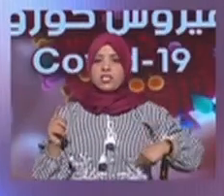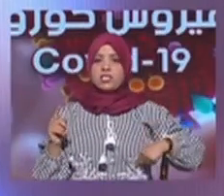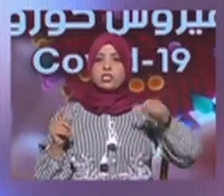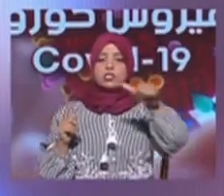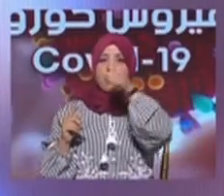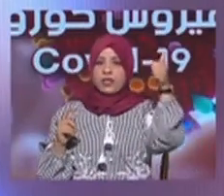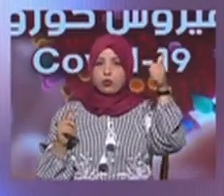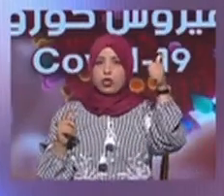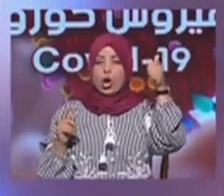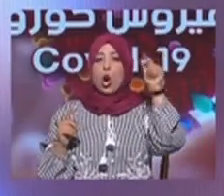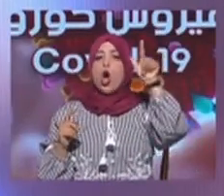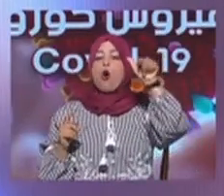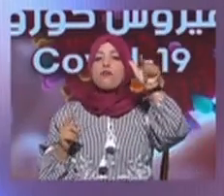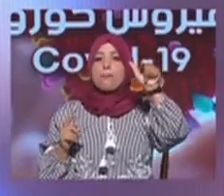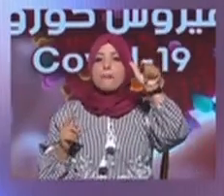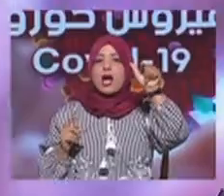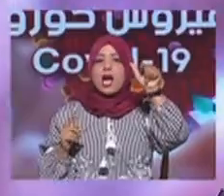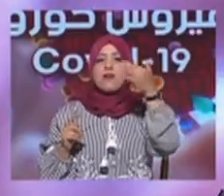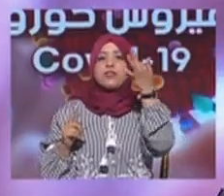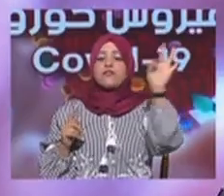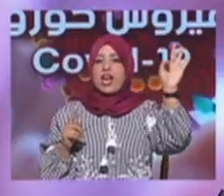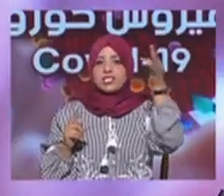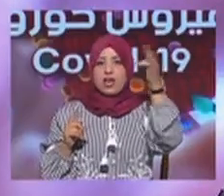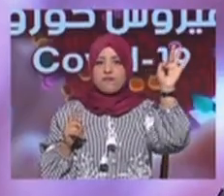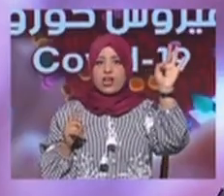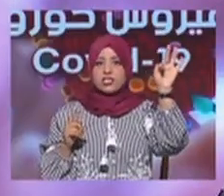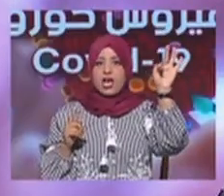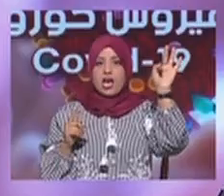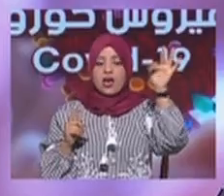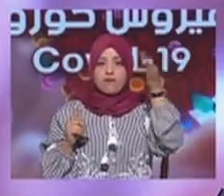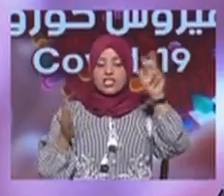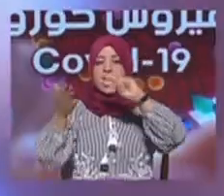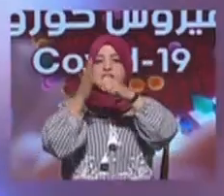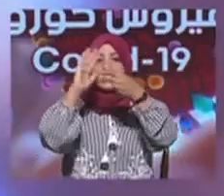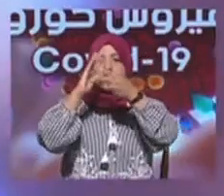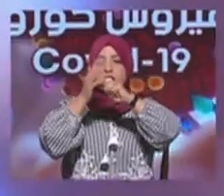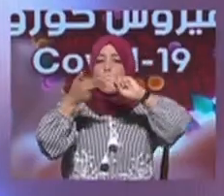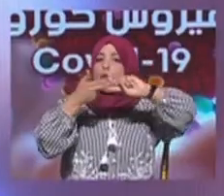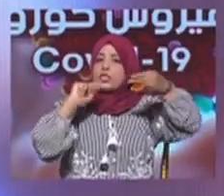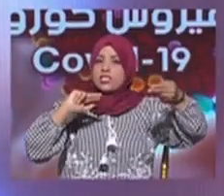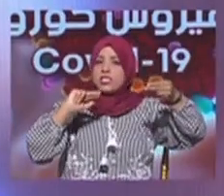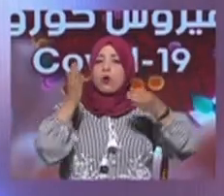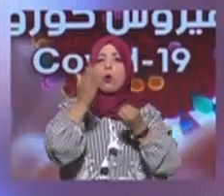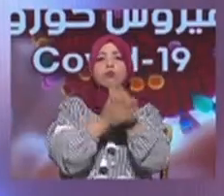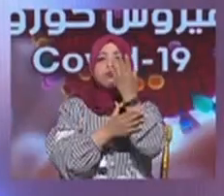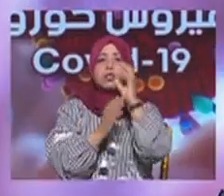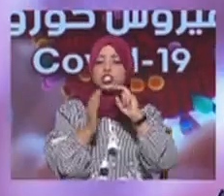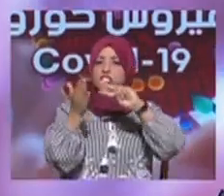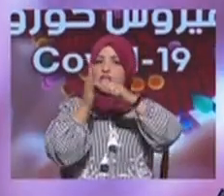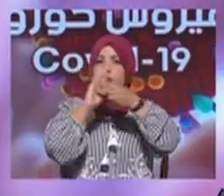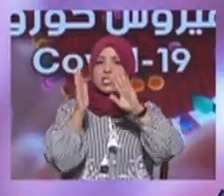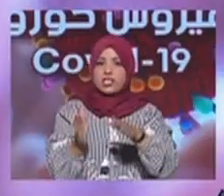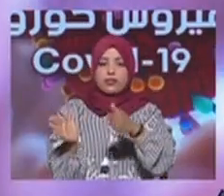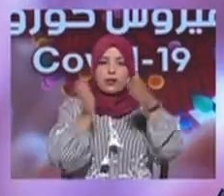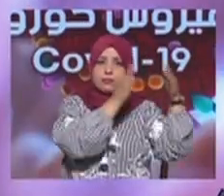الاخرين فرنسا دوب جهاز هذا الفيروس اول ليشونتيون ناج معناتها اول سي بروغرامي معناتها نورمالمون شاك فوا كو احنا علاش قعدنا